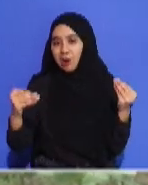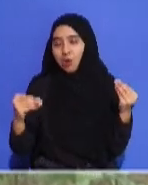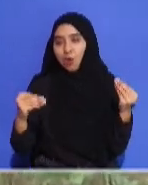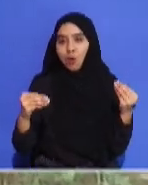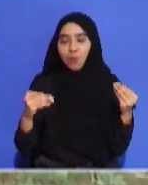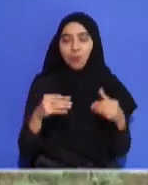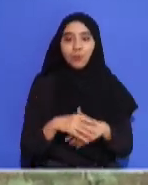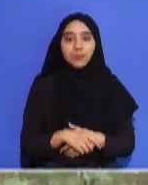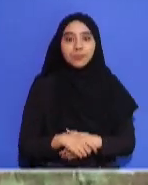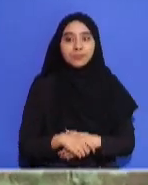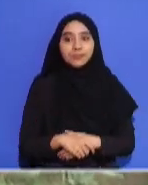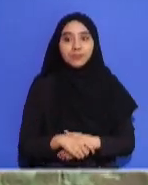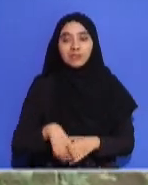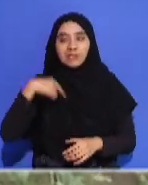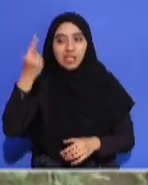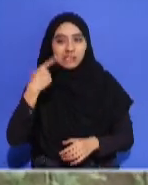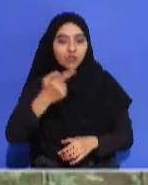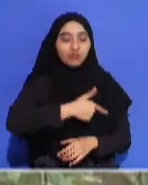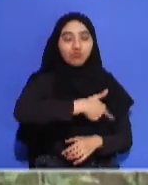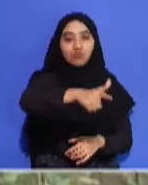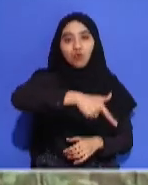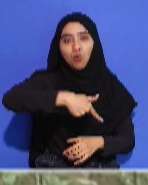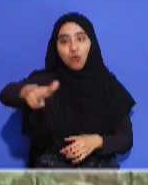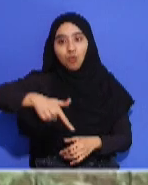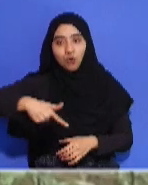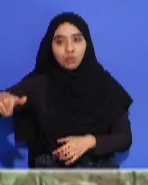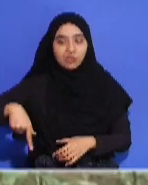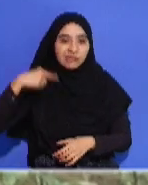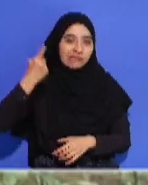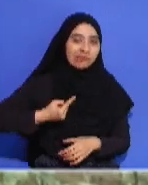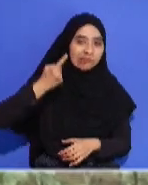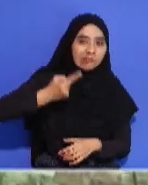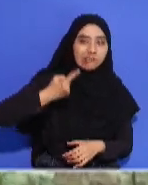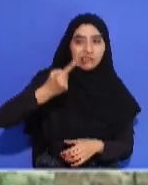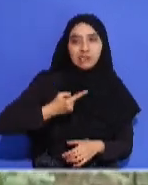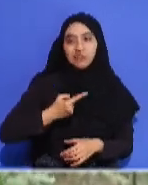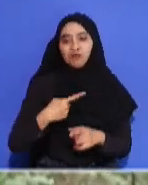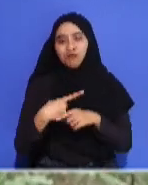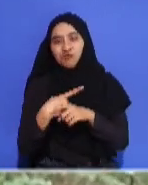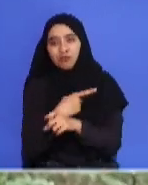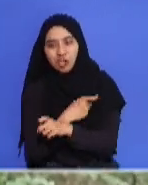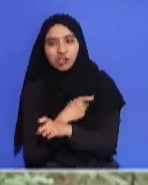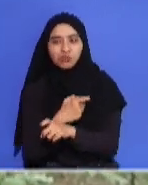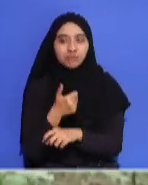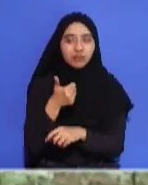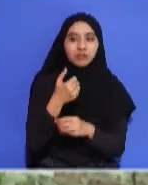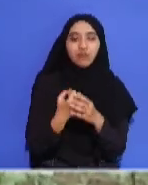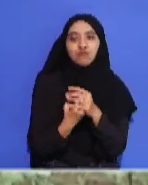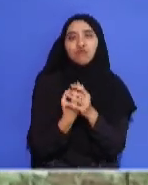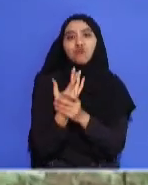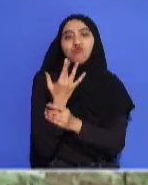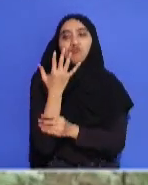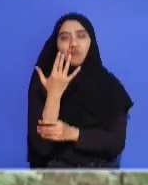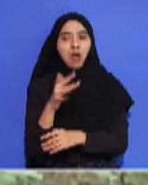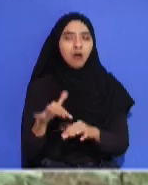Nggih, rutin penyemprotan. Ini nek kenging virus ngene tesih keng napa Mas saged mawon mboten iki?